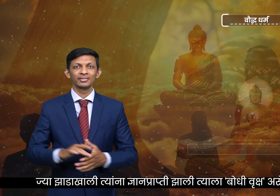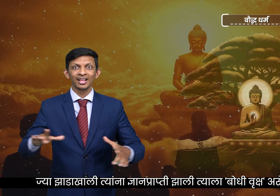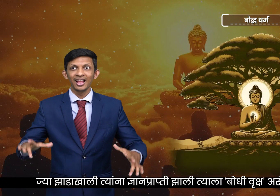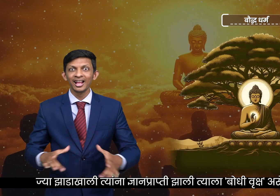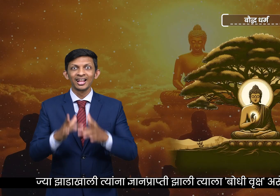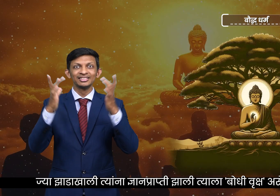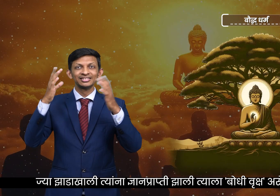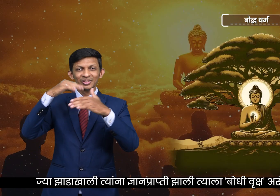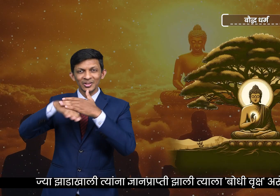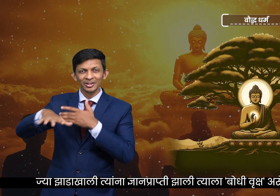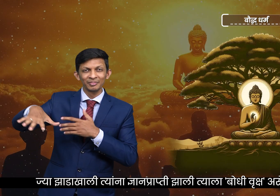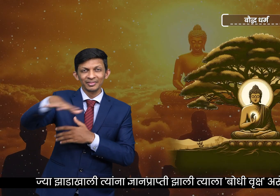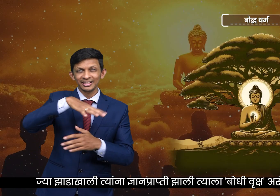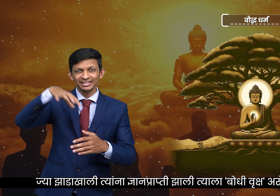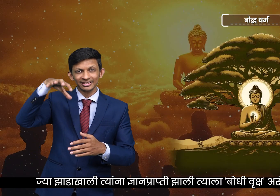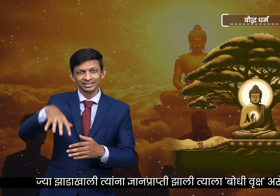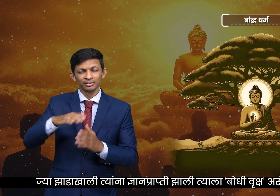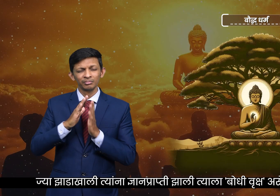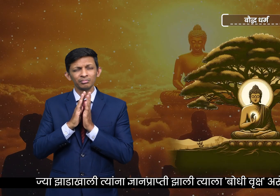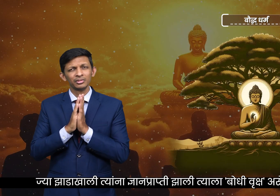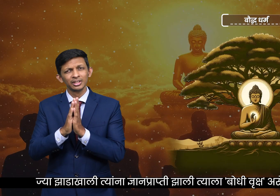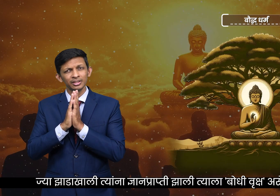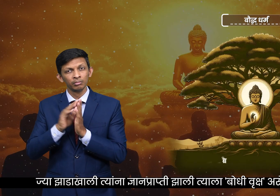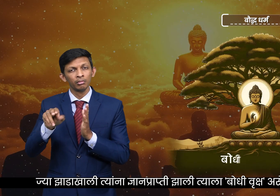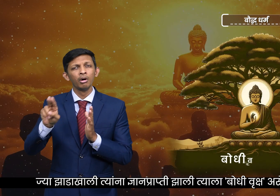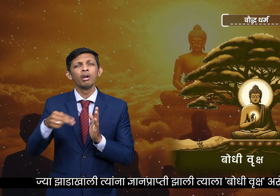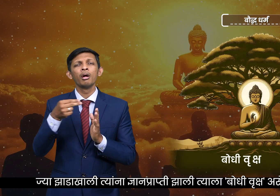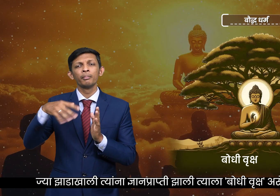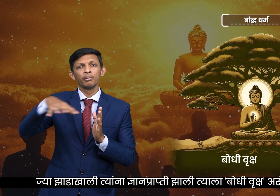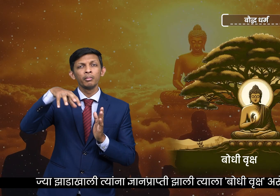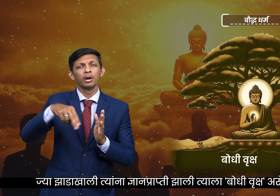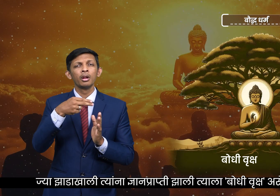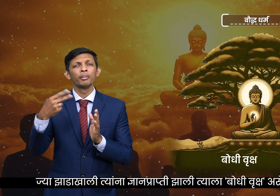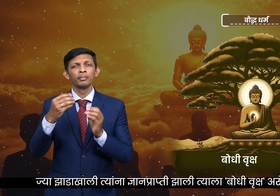ज्या झाडाखाली त्यांना ज्ञानप्राप्ती झाली त्याला बोधिवृक्ष असे नाव